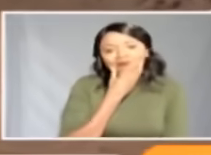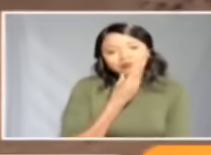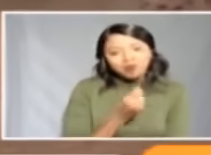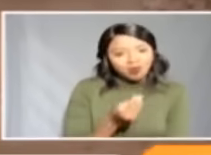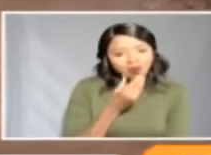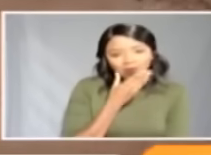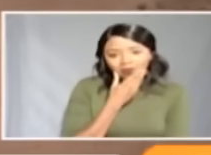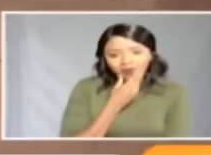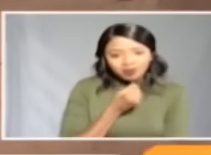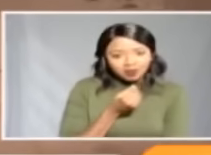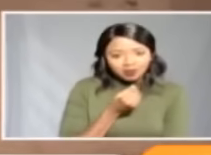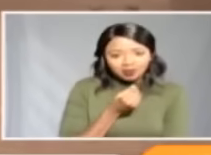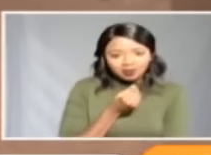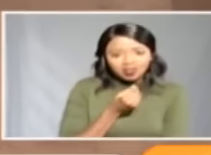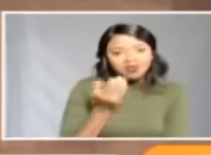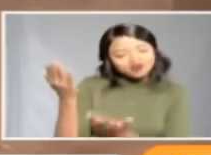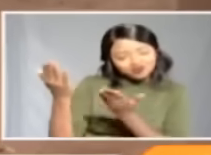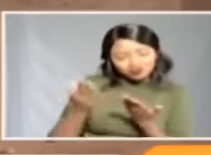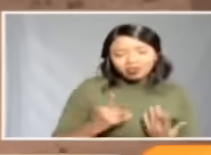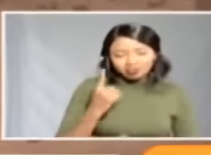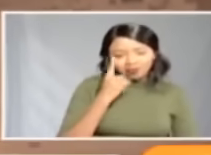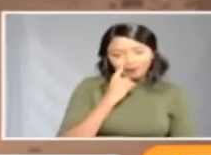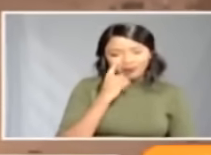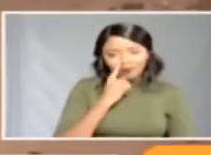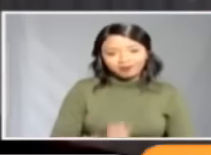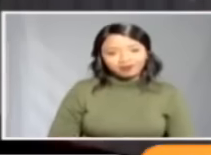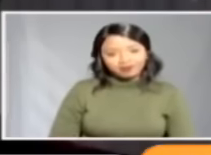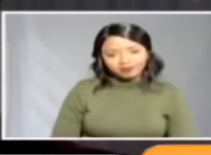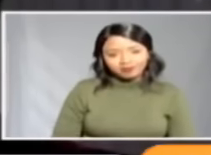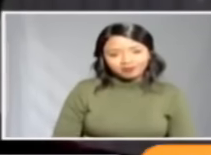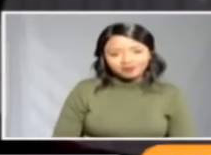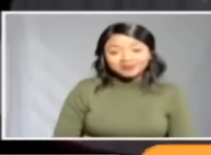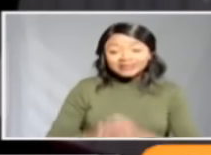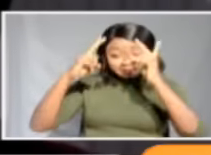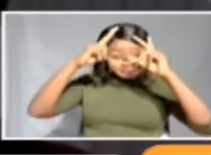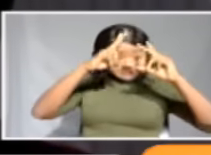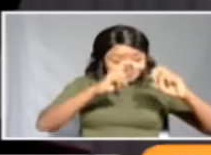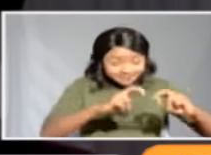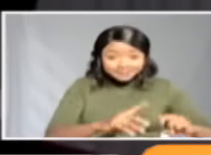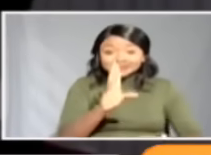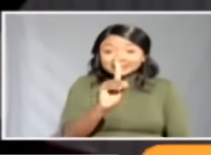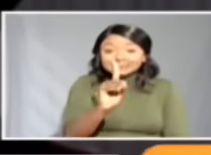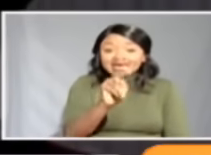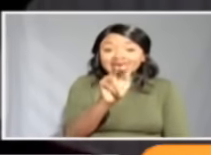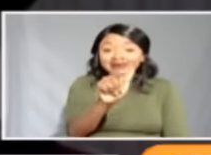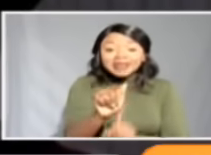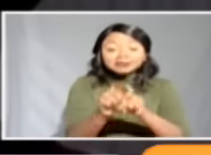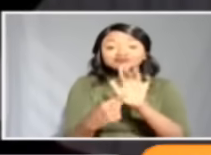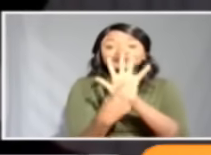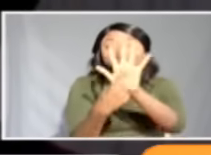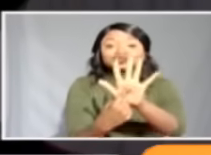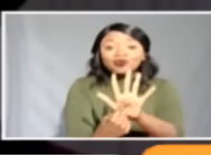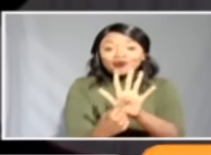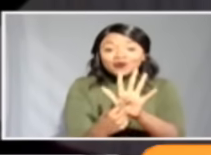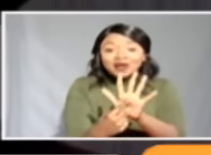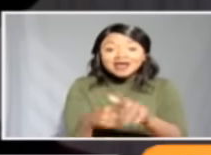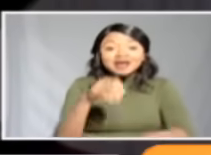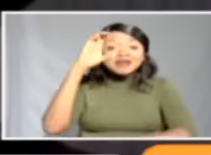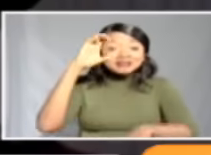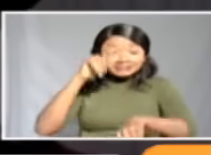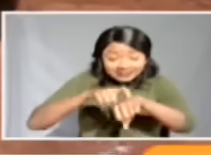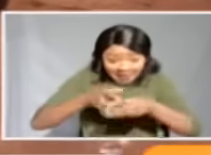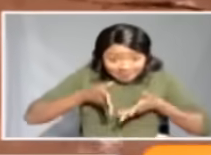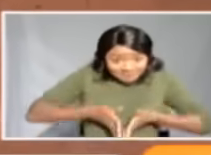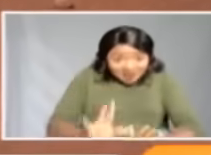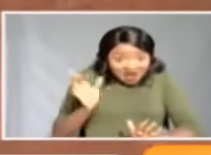aliyejifungua alitukaribisha nyumbani kwao. Na uchunguzi wa DNA ulipofanywa baada ya msichana huyo